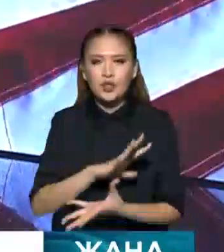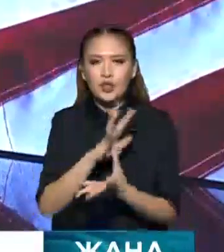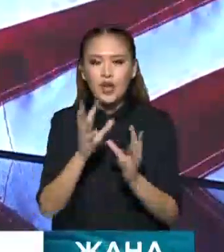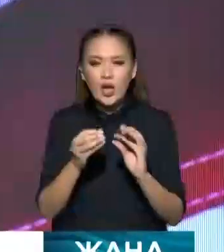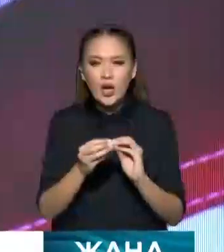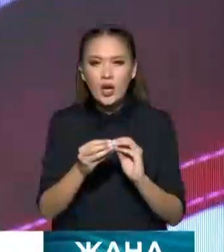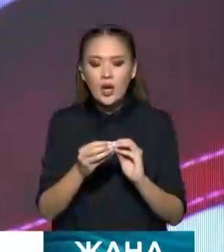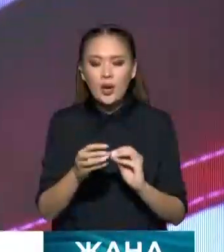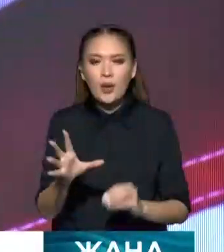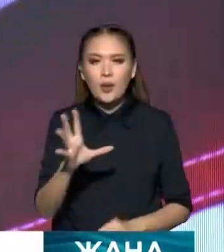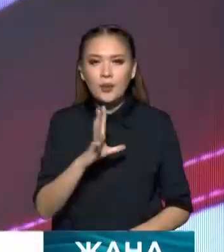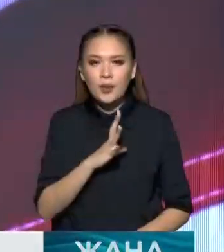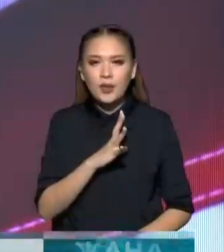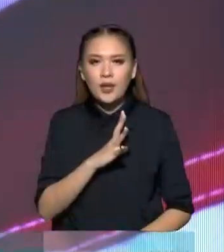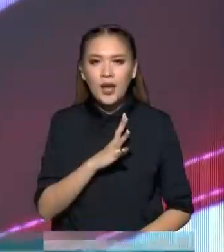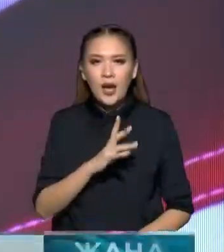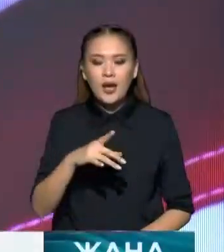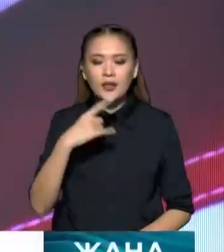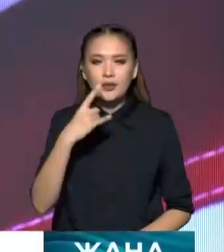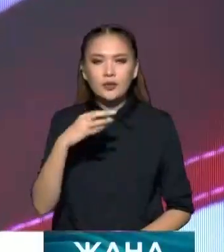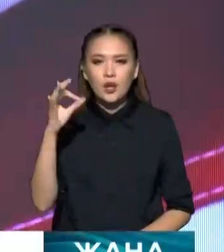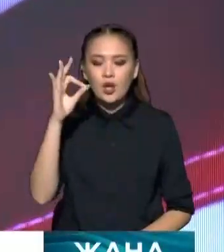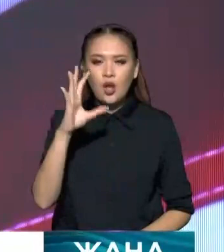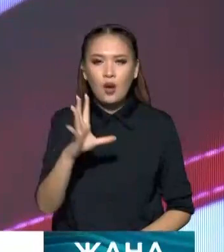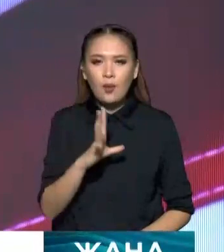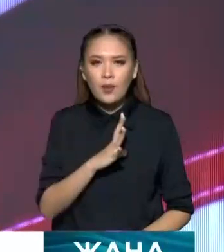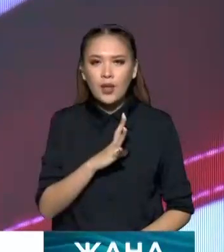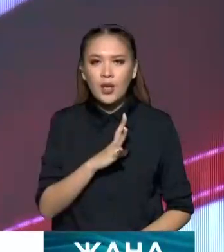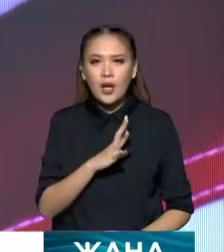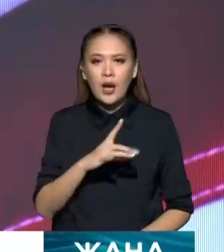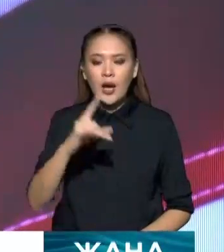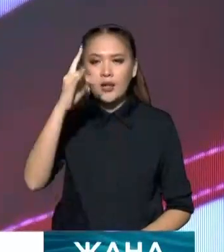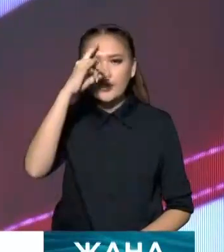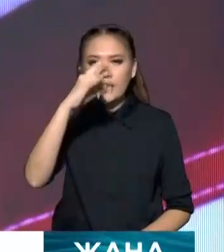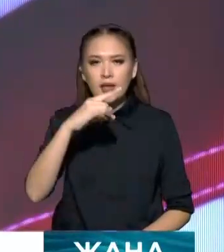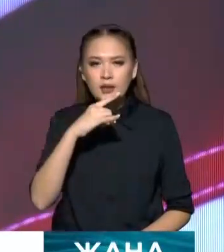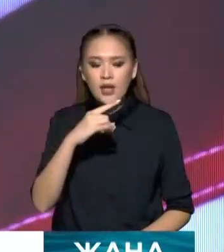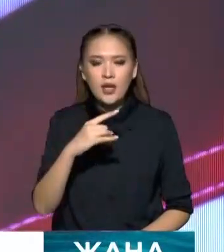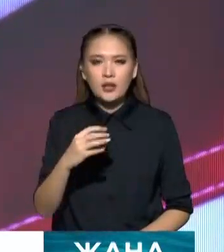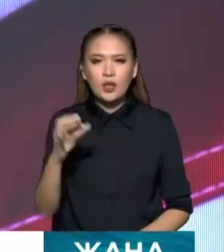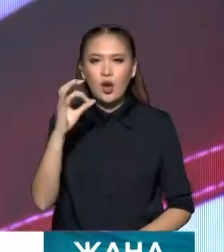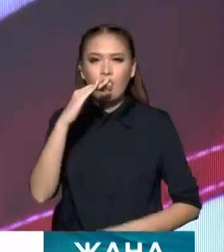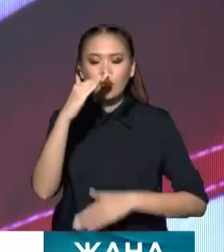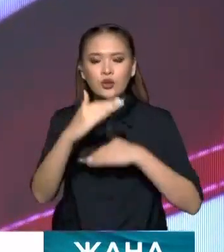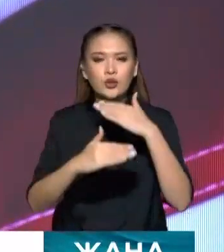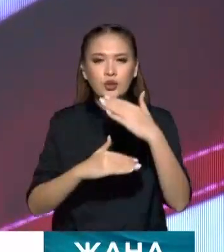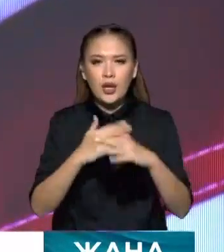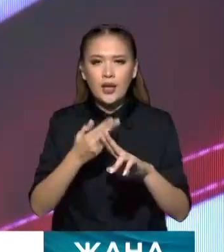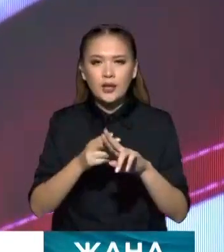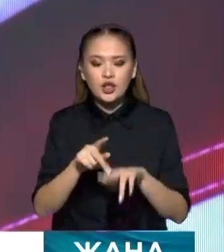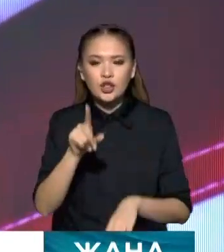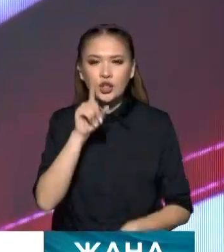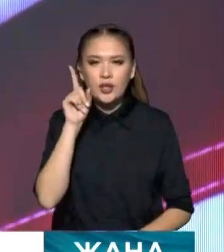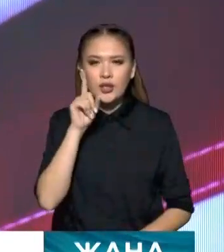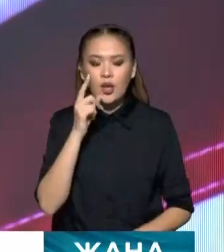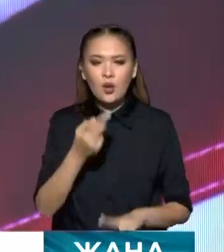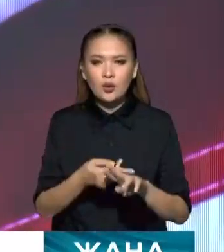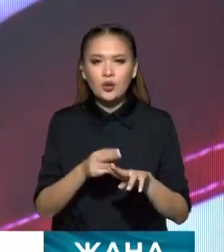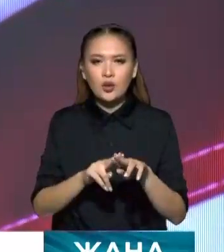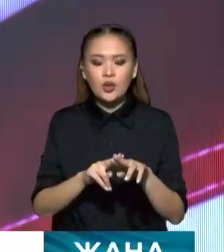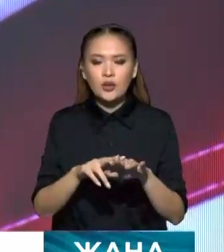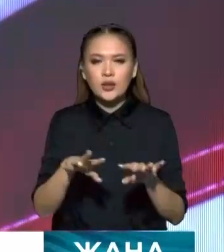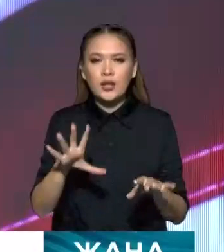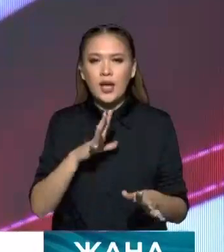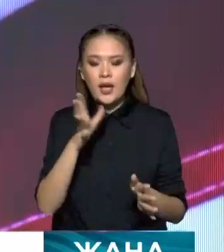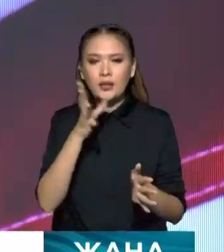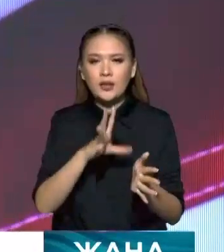президент болғалы бері айтып келе жатқан негізгі мәселесі Қазақстанда технократтық ел жасау. Әсіресе жастарды осы озық